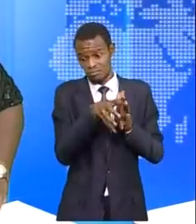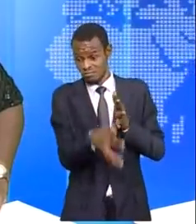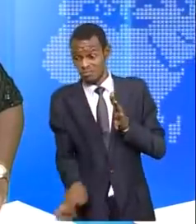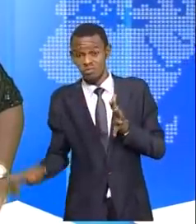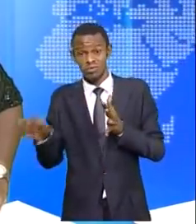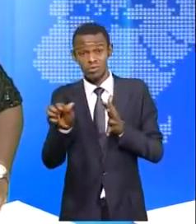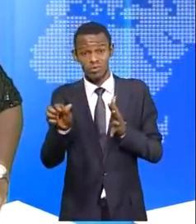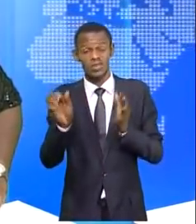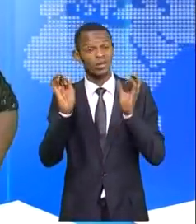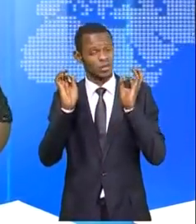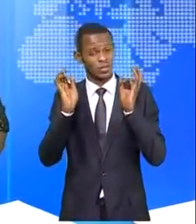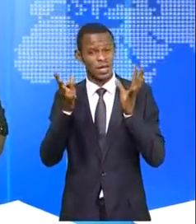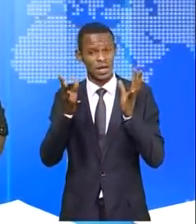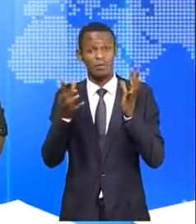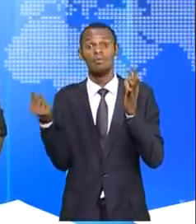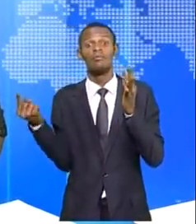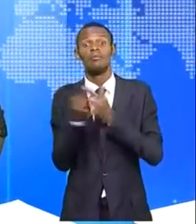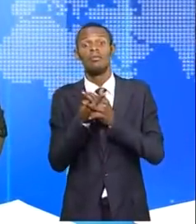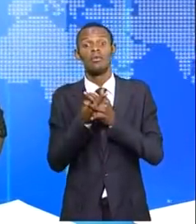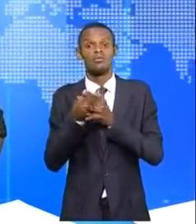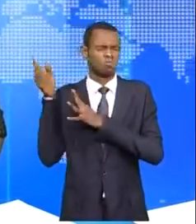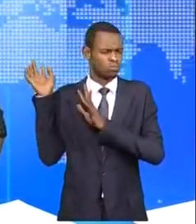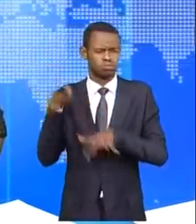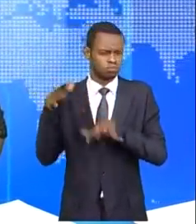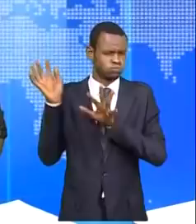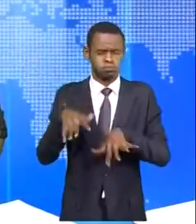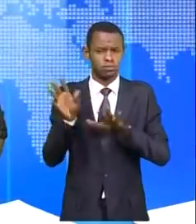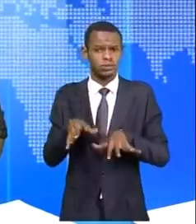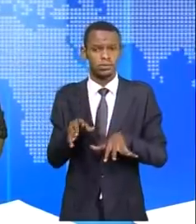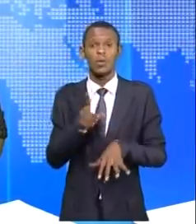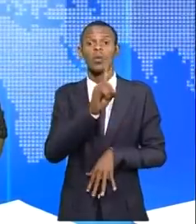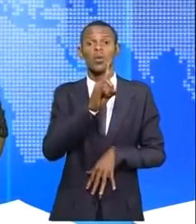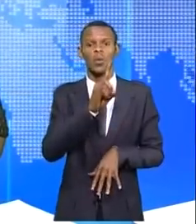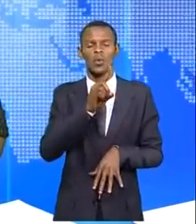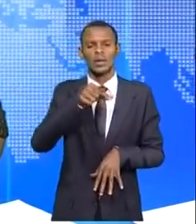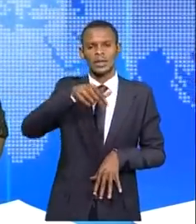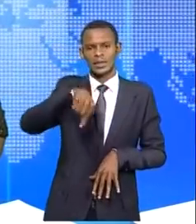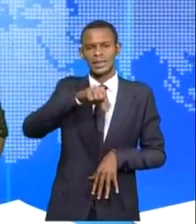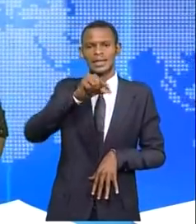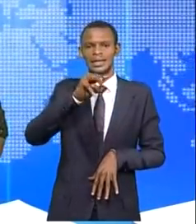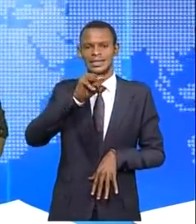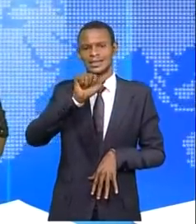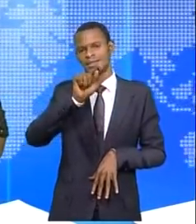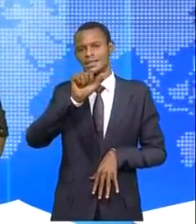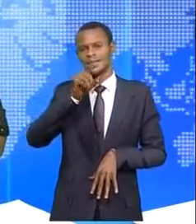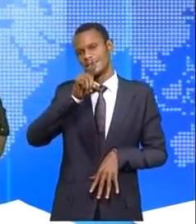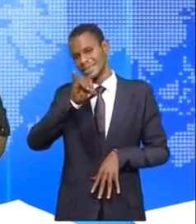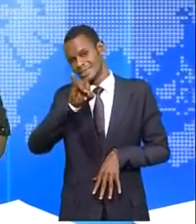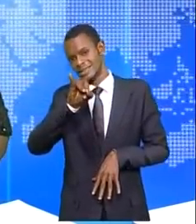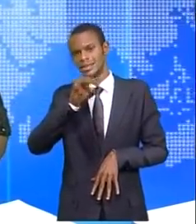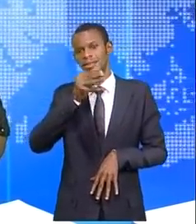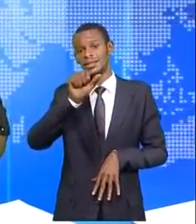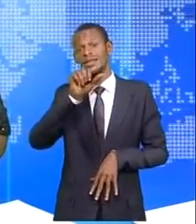à la suite des fortes pluies menace des coupes et l'avenue brûle ou dans les quartiers matadi maillot du reste de la capitale inquiète